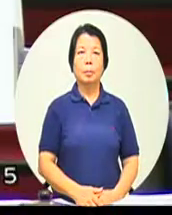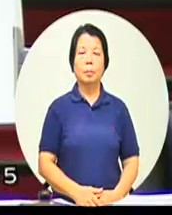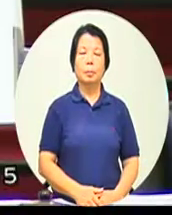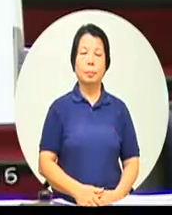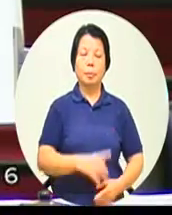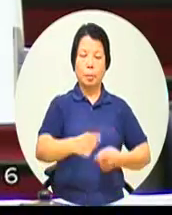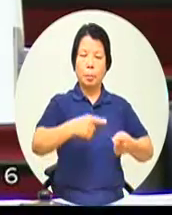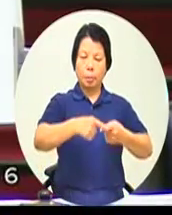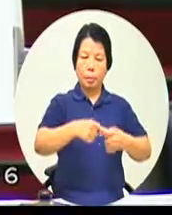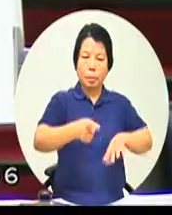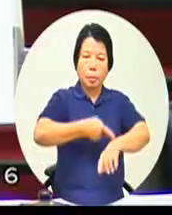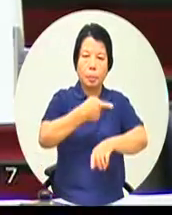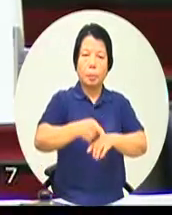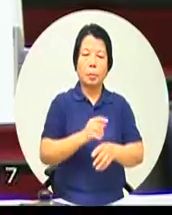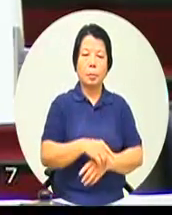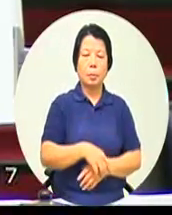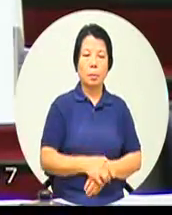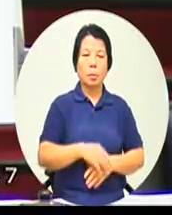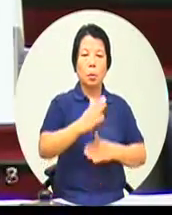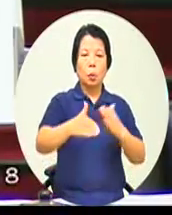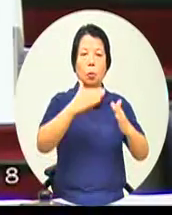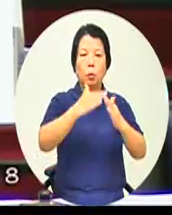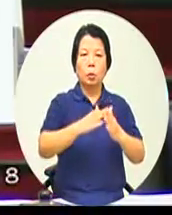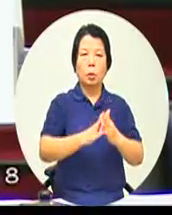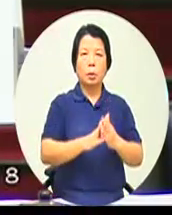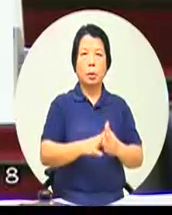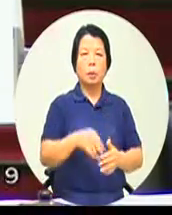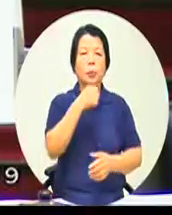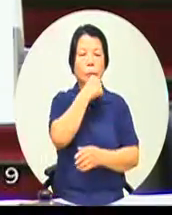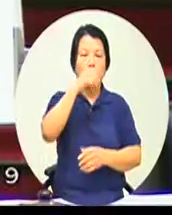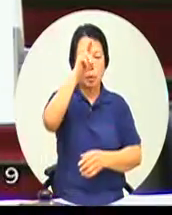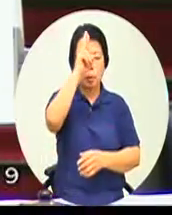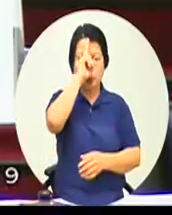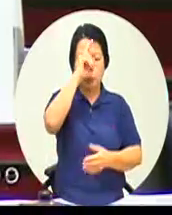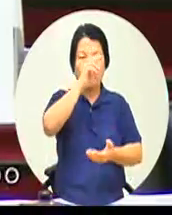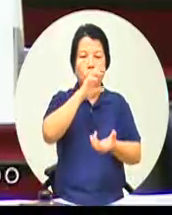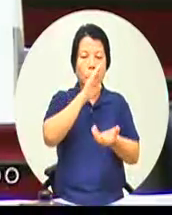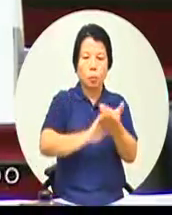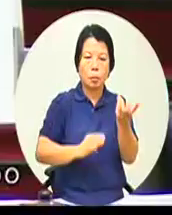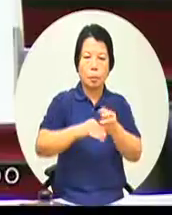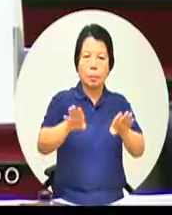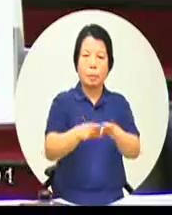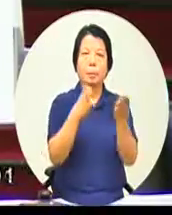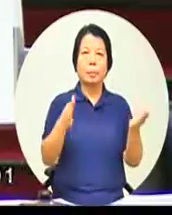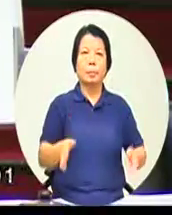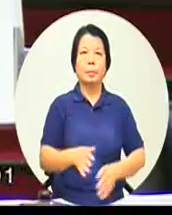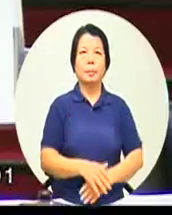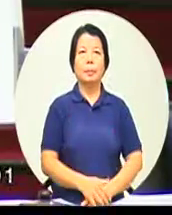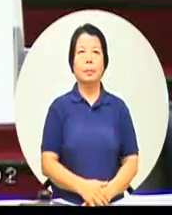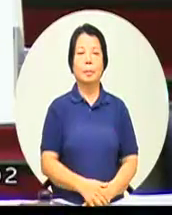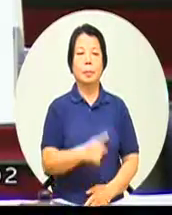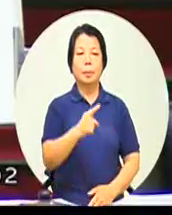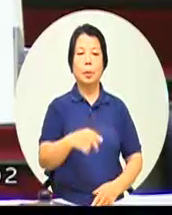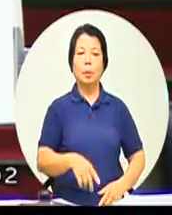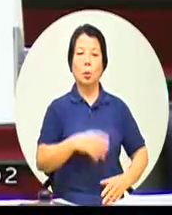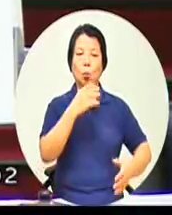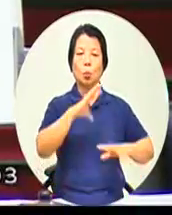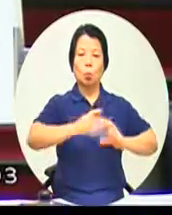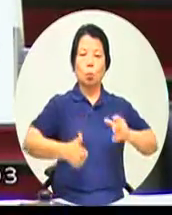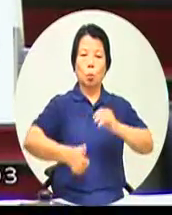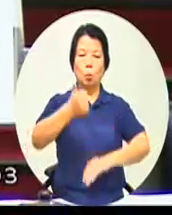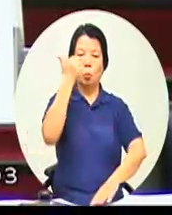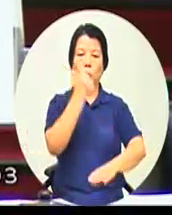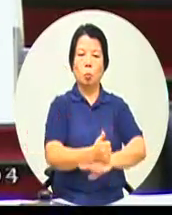该从学校的营养午餐做起。哎，另外周总统一样的一语道